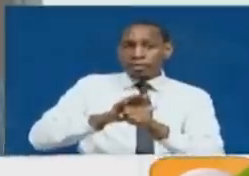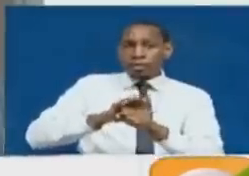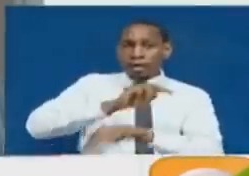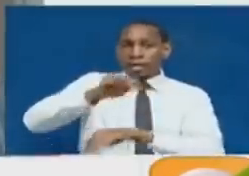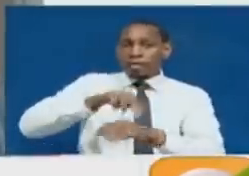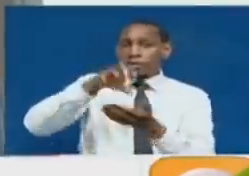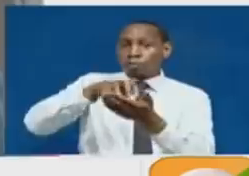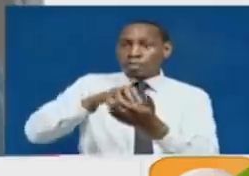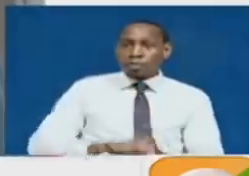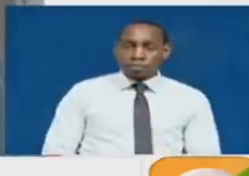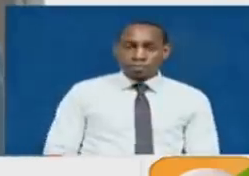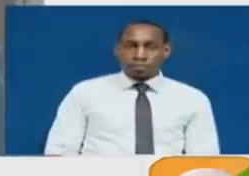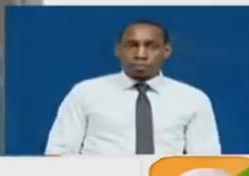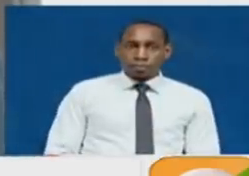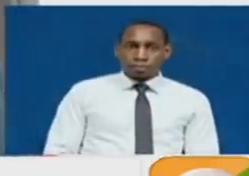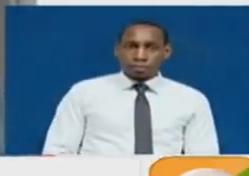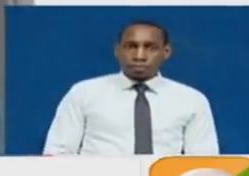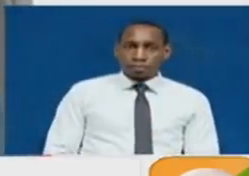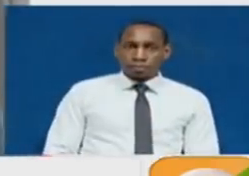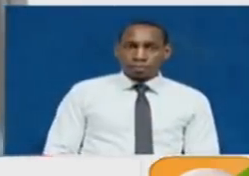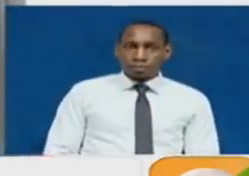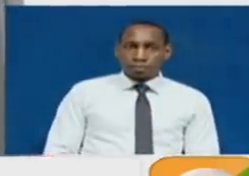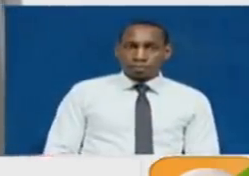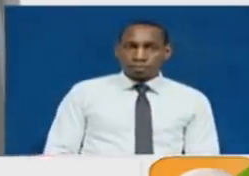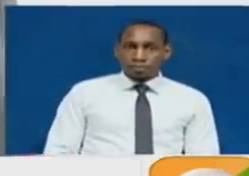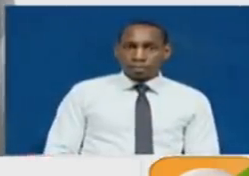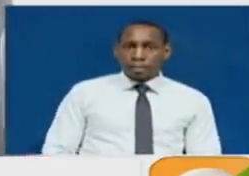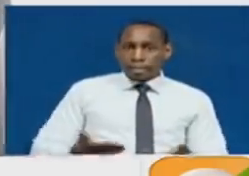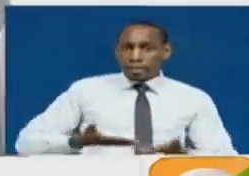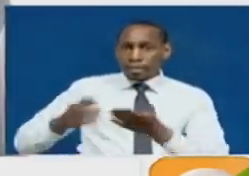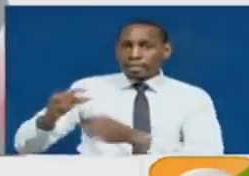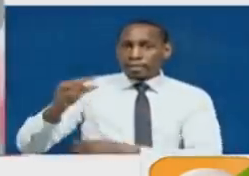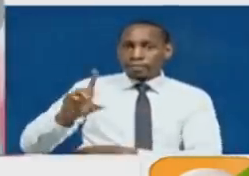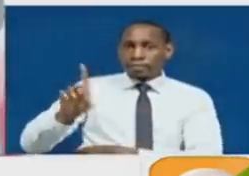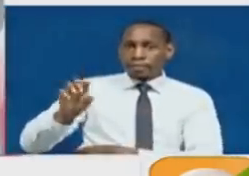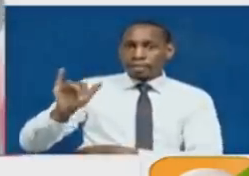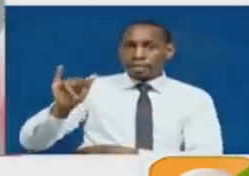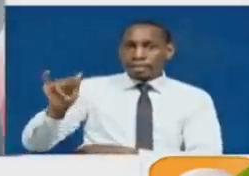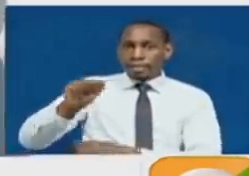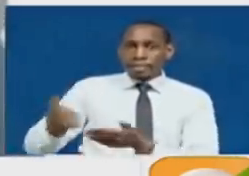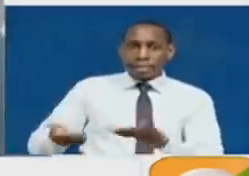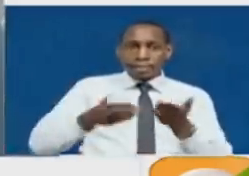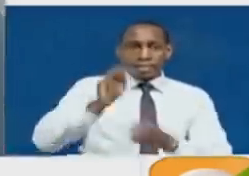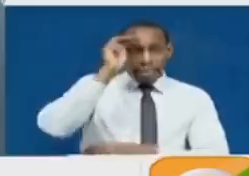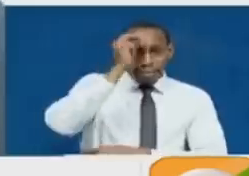kitaifa. Anafuatia Esther. Esther anafuatia Gladys. Gladys anafuatia